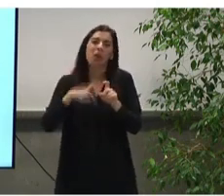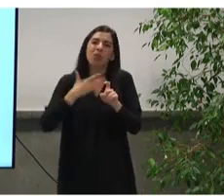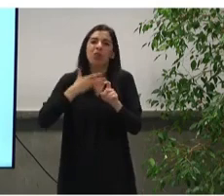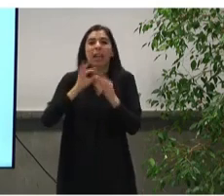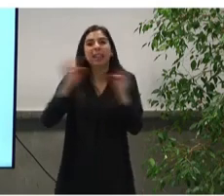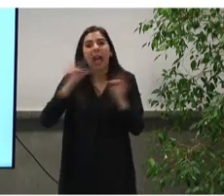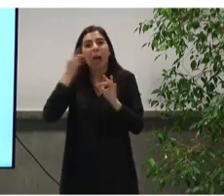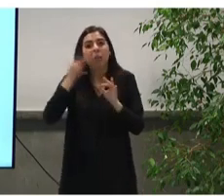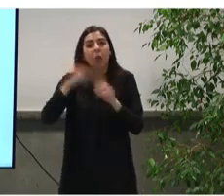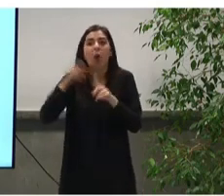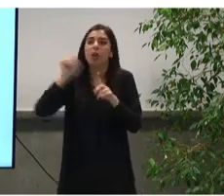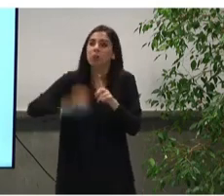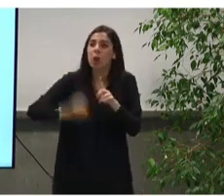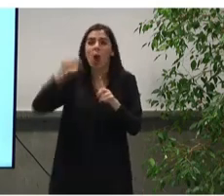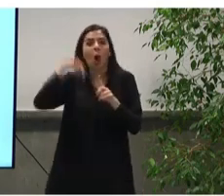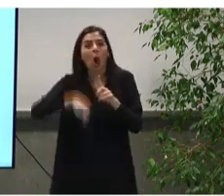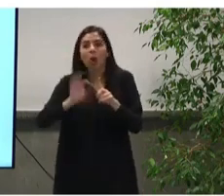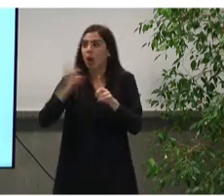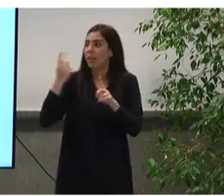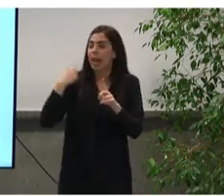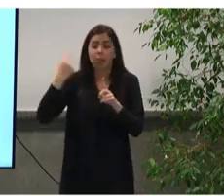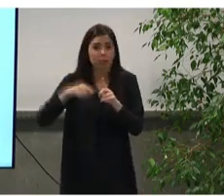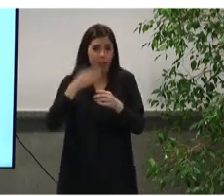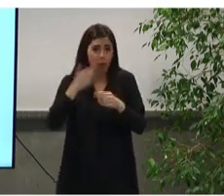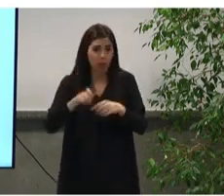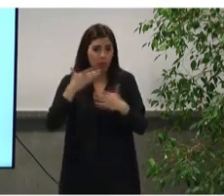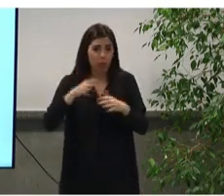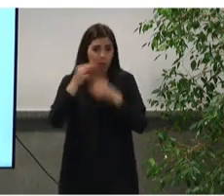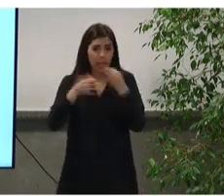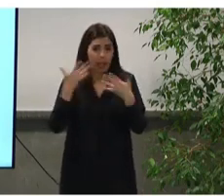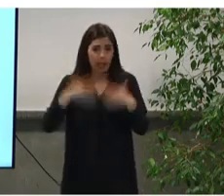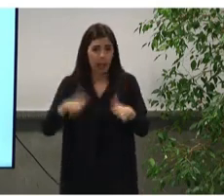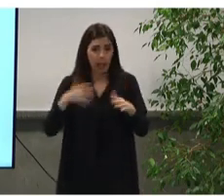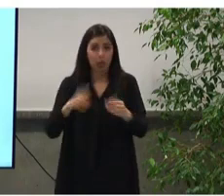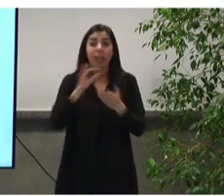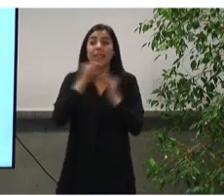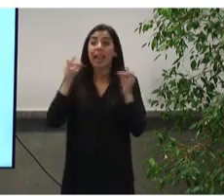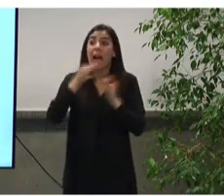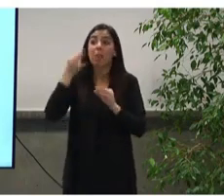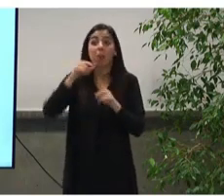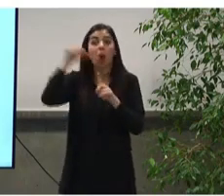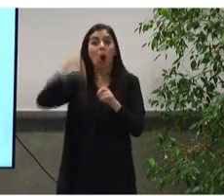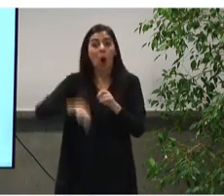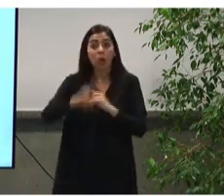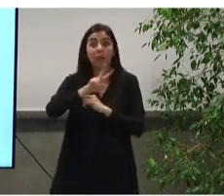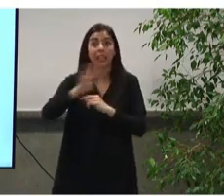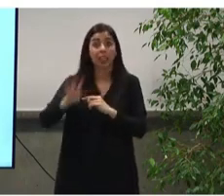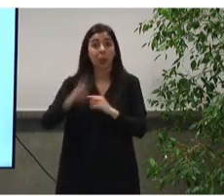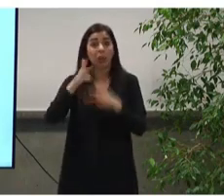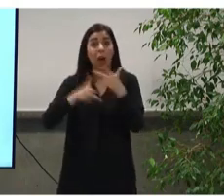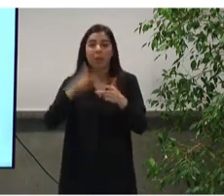vengono fatti oggi, proprio per il motivo che vi spiegavo prima. I tamponi che vengono fatti oggi 24